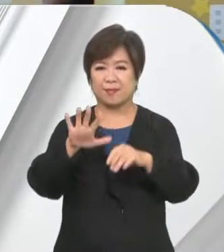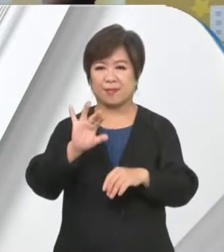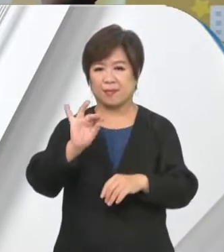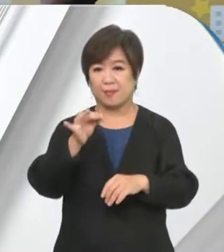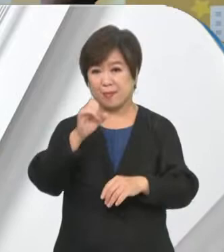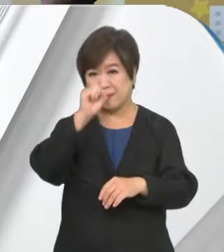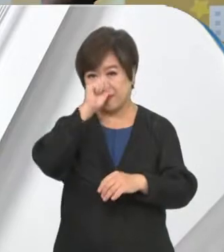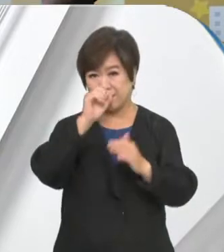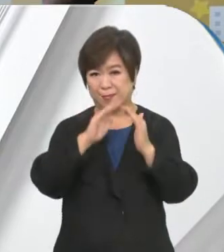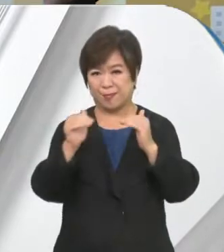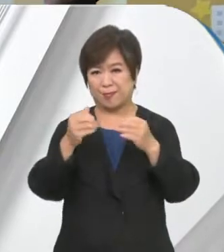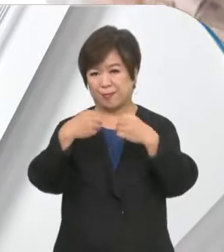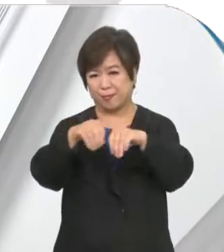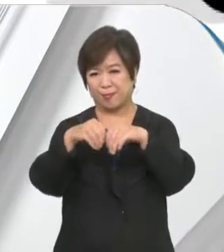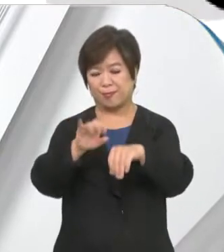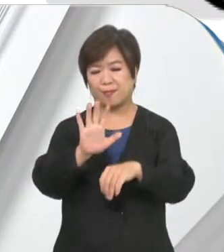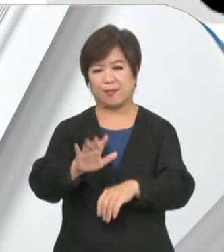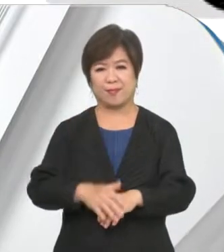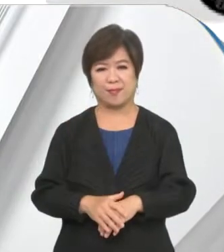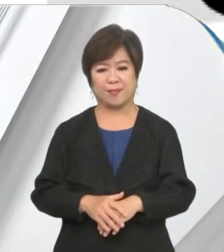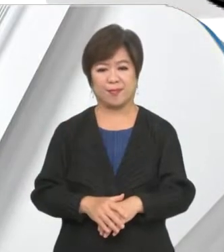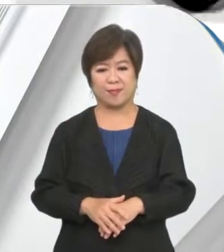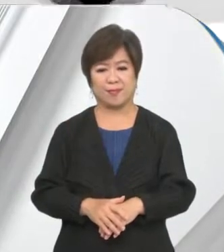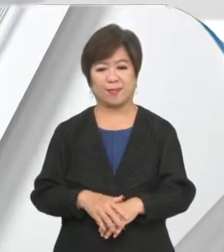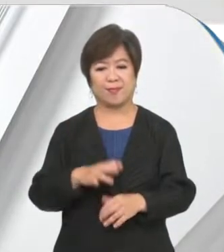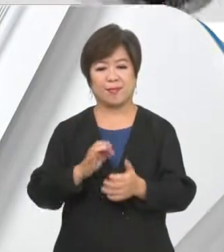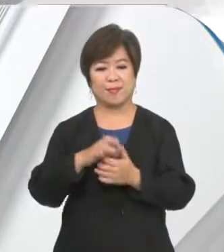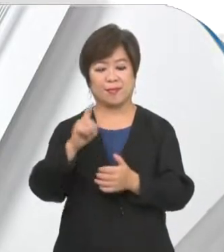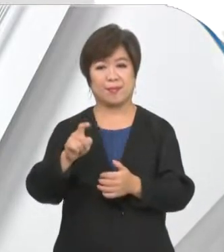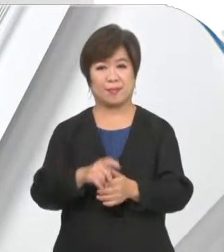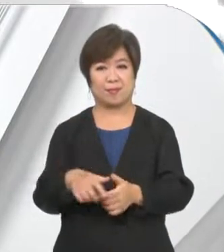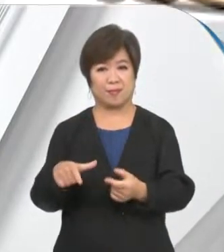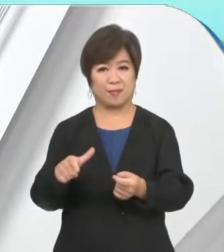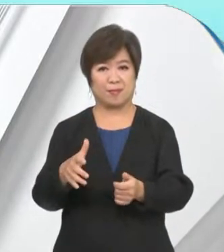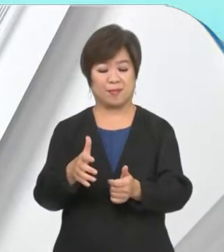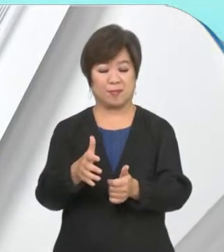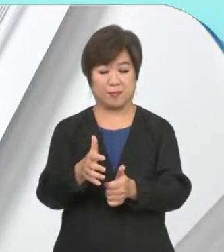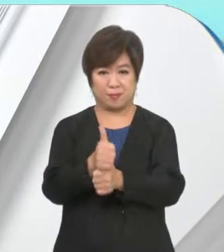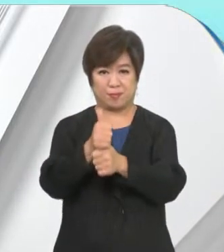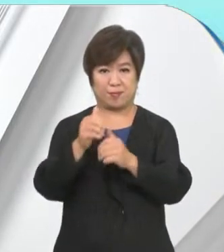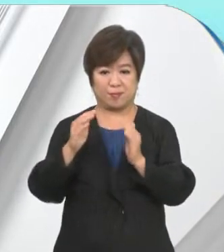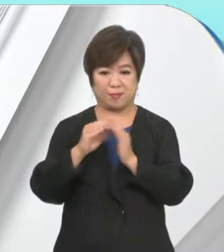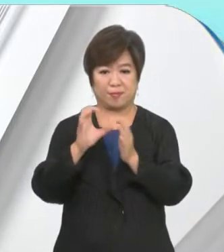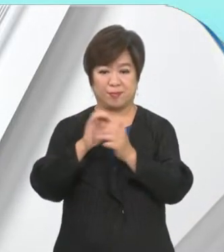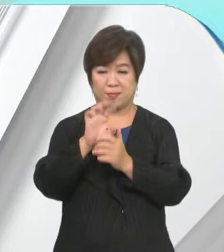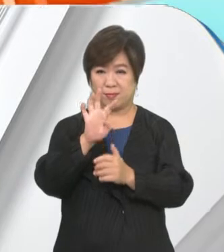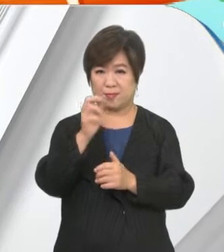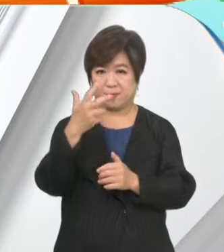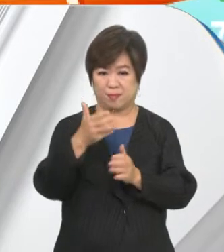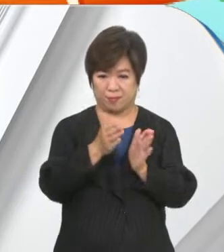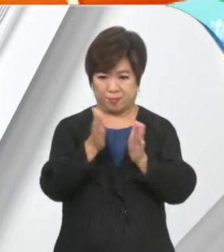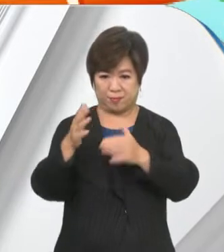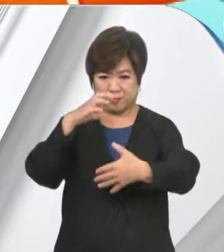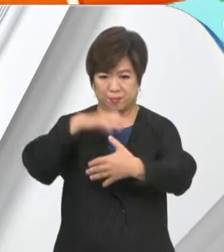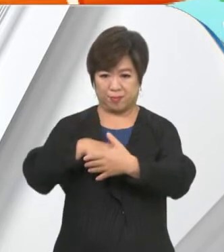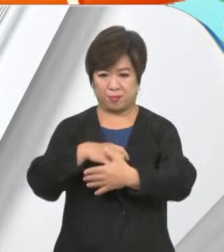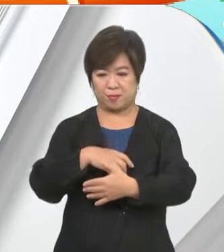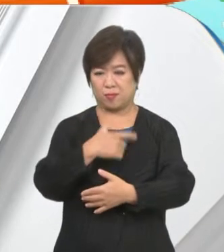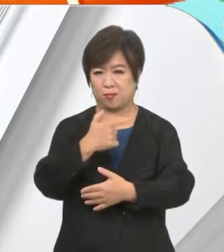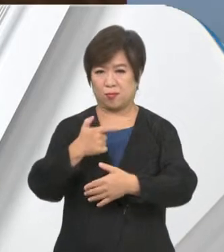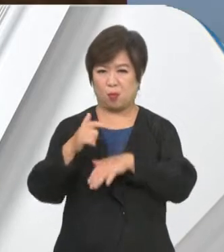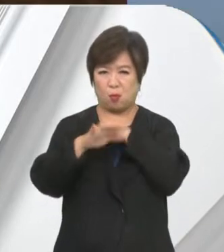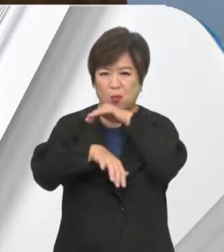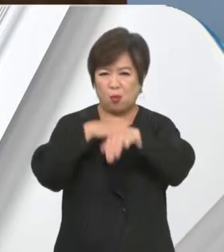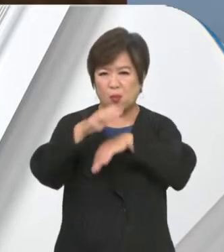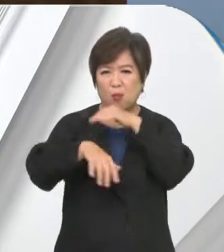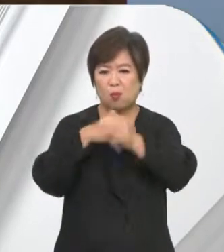100,000好礼。 屏东快线是公路总局台湾护航48条路线中最受欢迎之